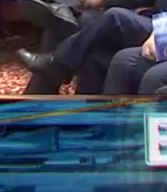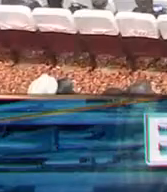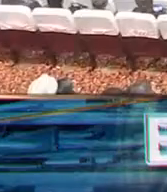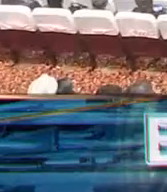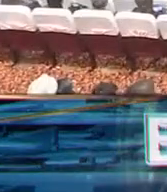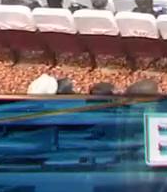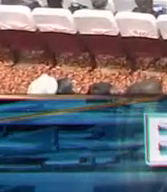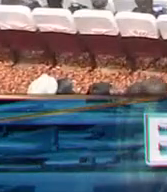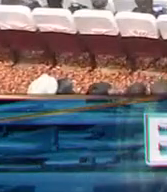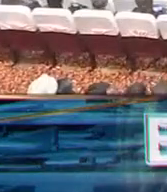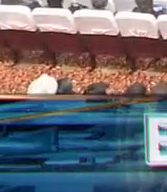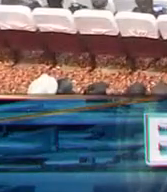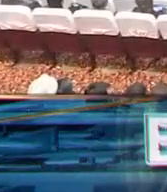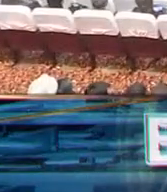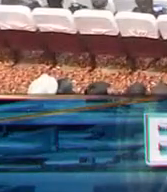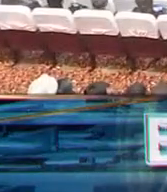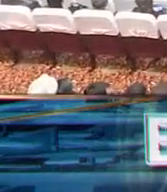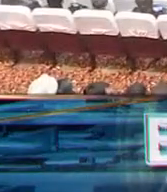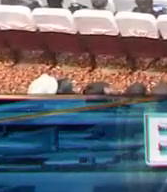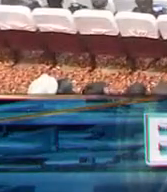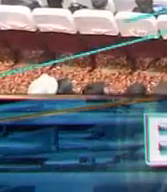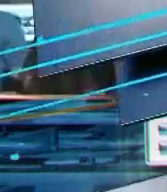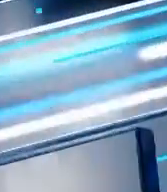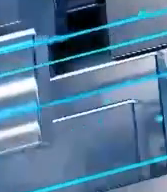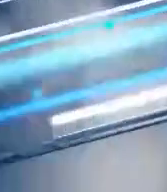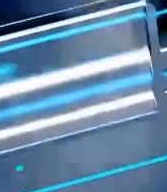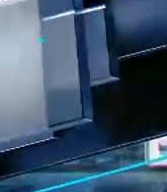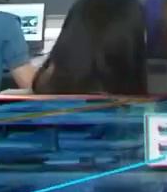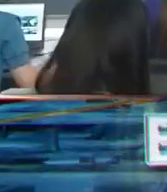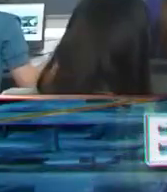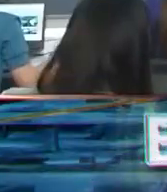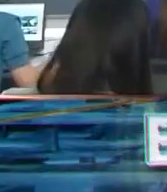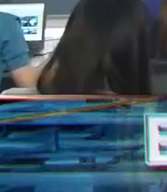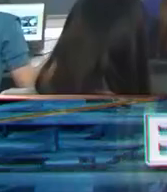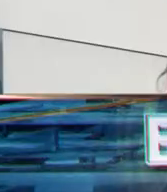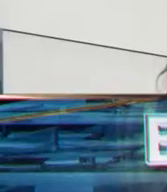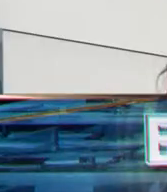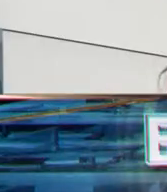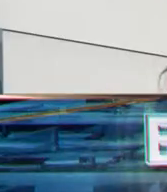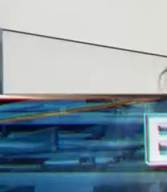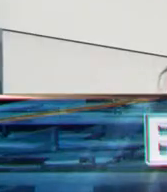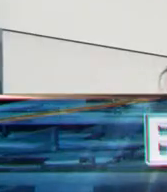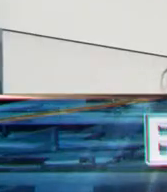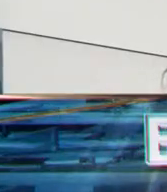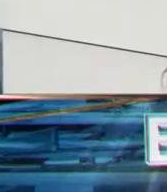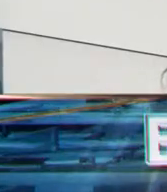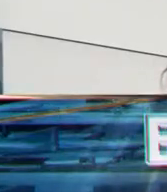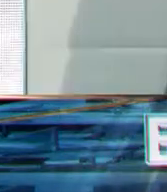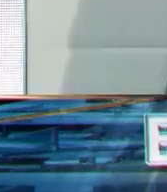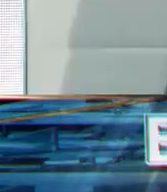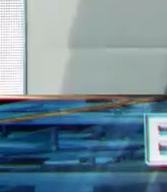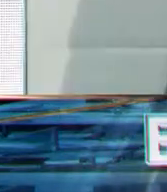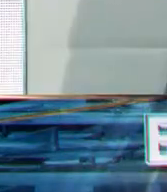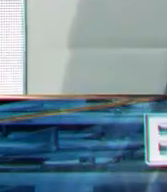құрылды. Бүгін облыс әкімі ел алдында есеп берді. Елде коронавирустан қорғану үшін қаулы